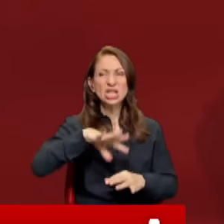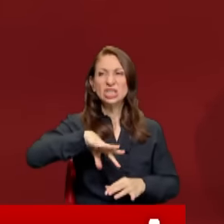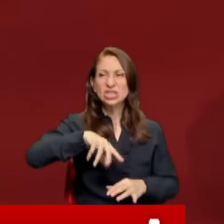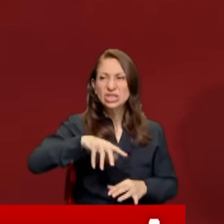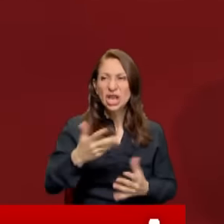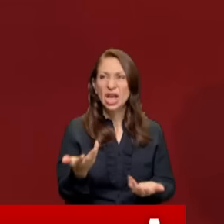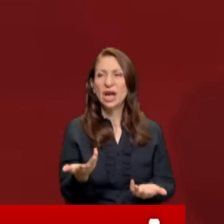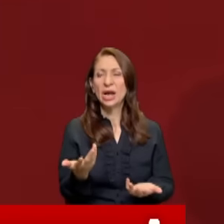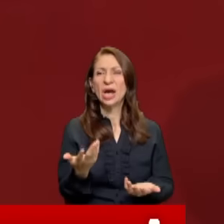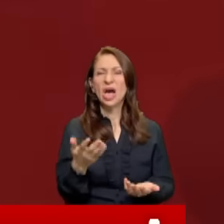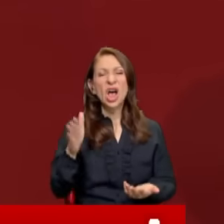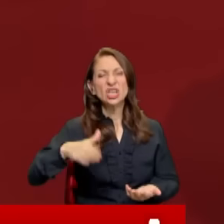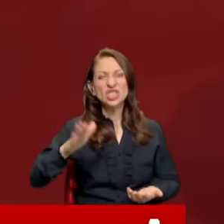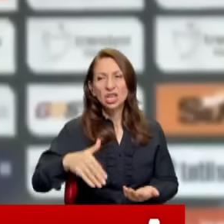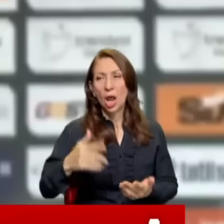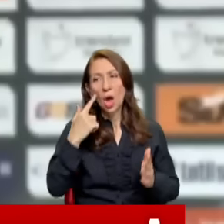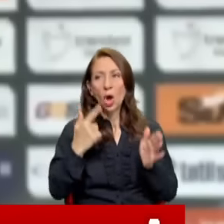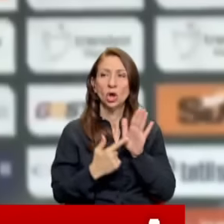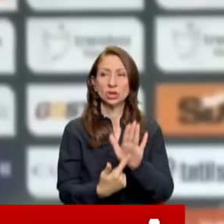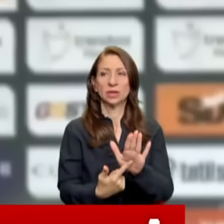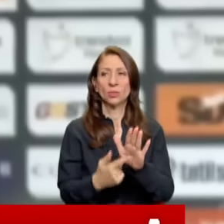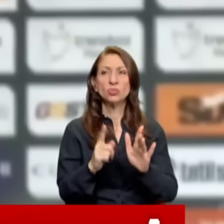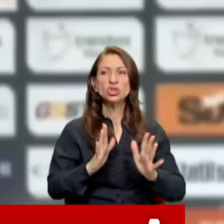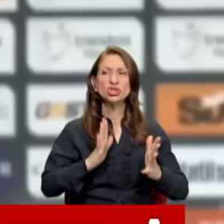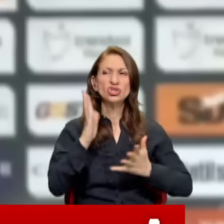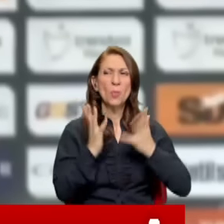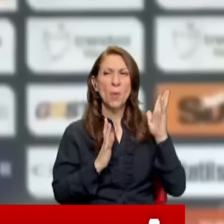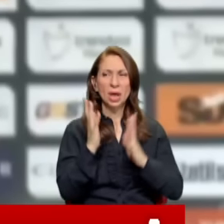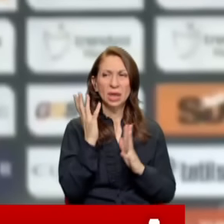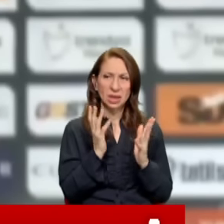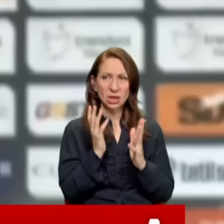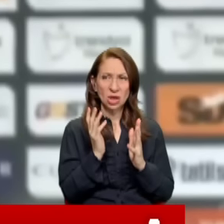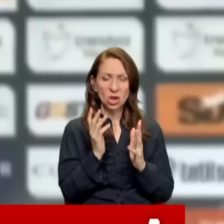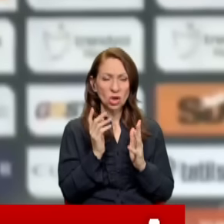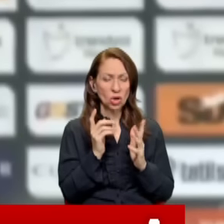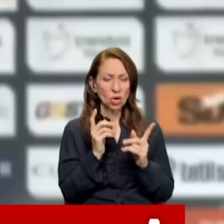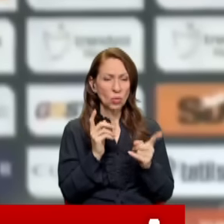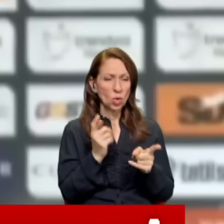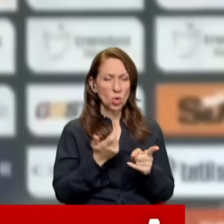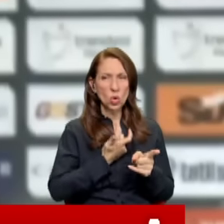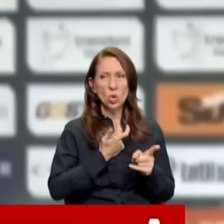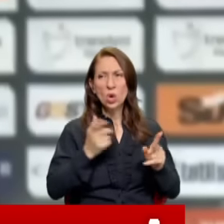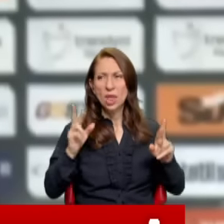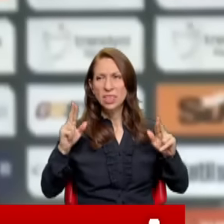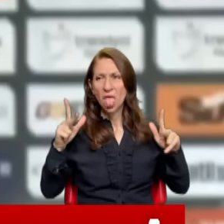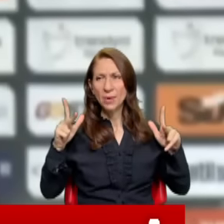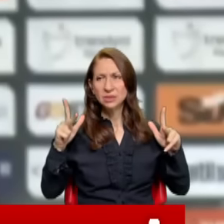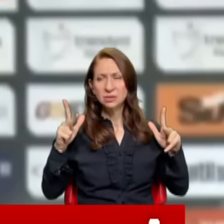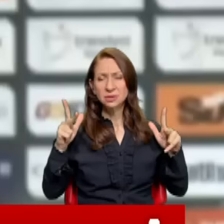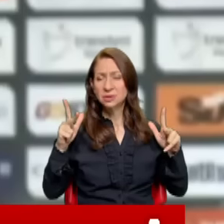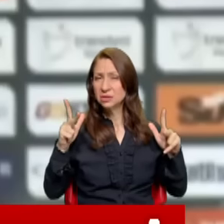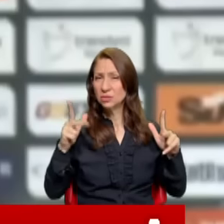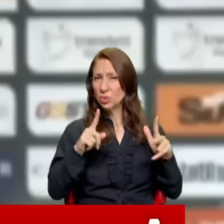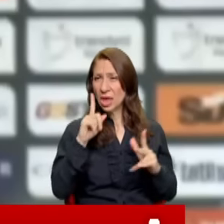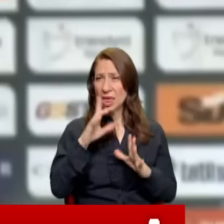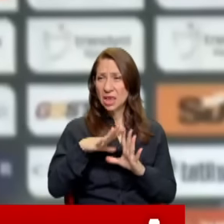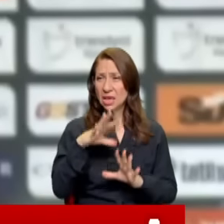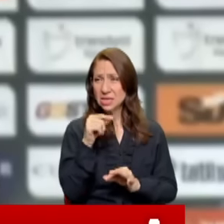hırsızlara Alçaklara gösterdik bu şımarıklık bu hukuk tanımaz bu